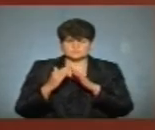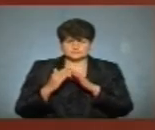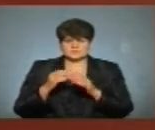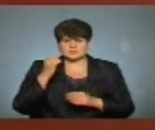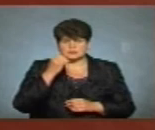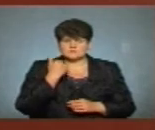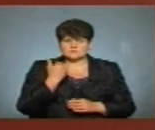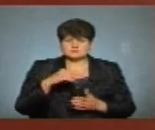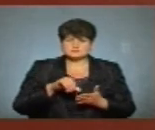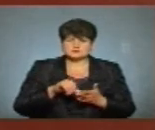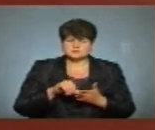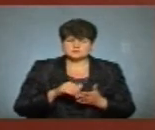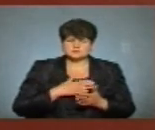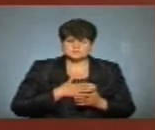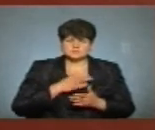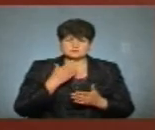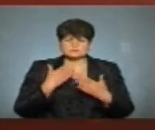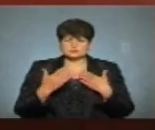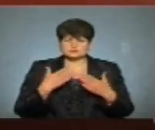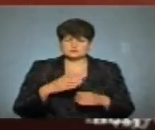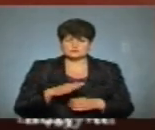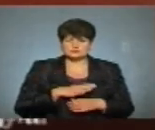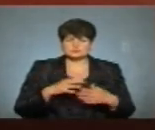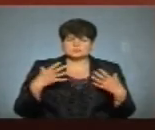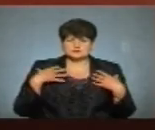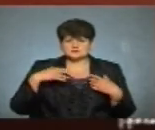дякую вам за участь в нашому ефірі. Нагадаю, що ми спілкувалися